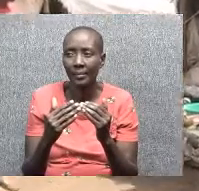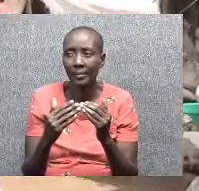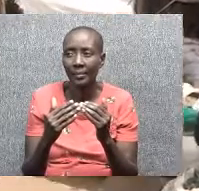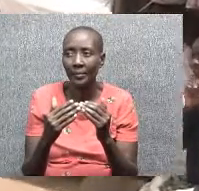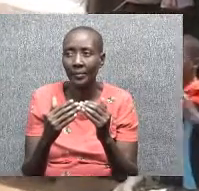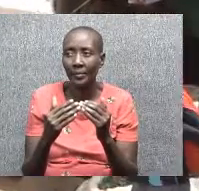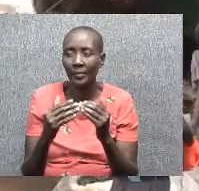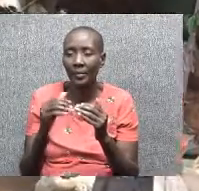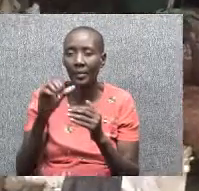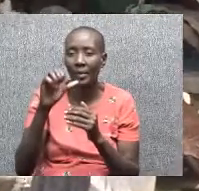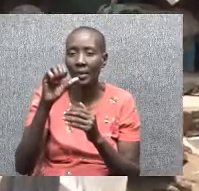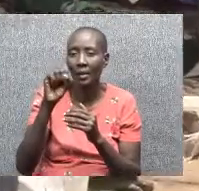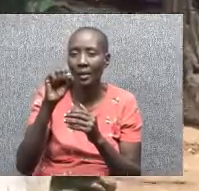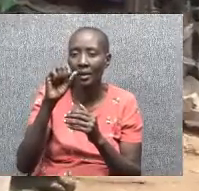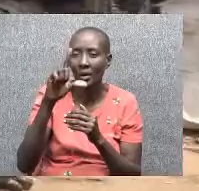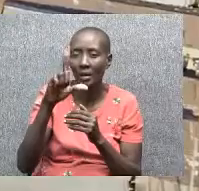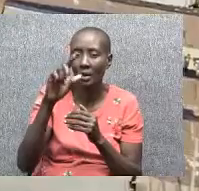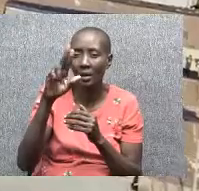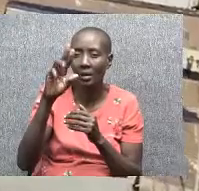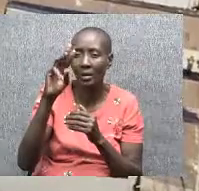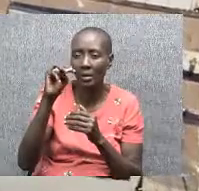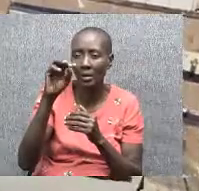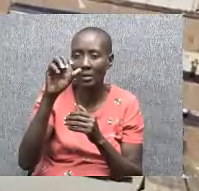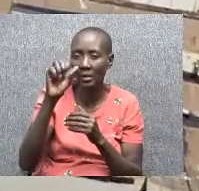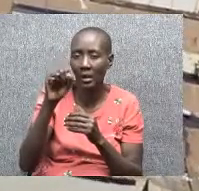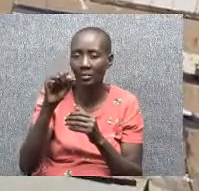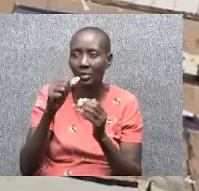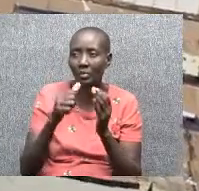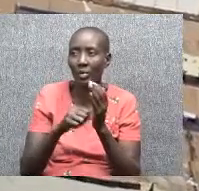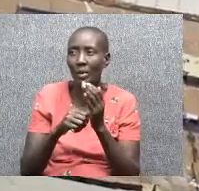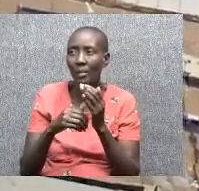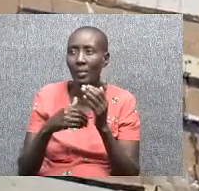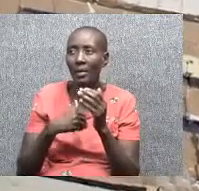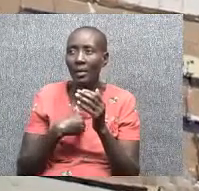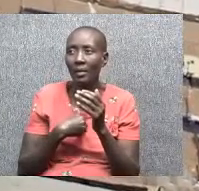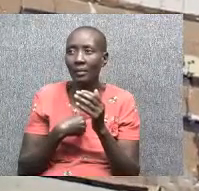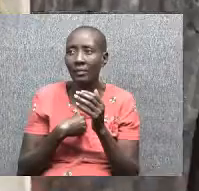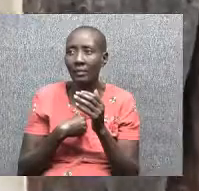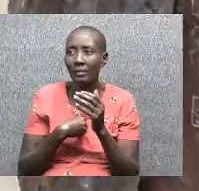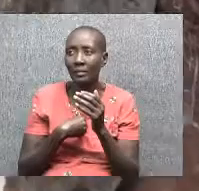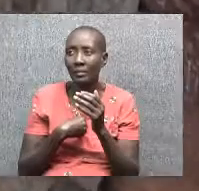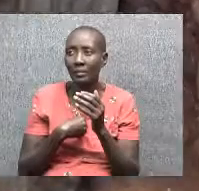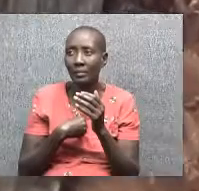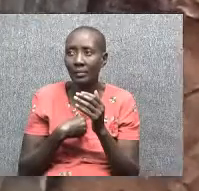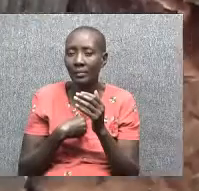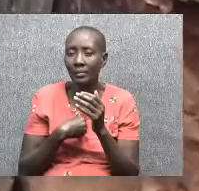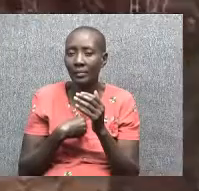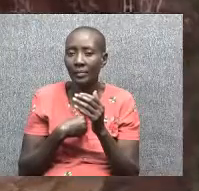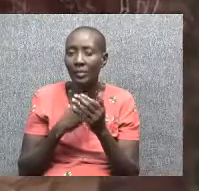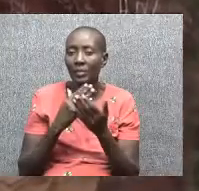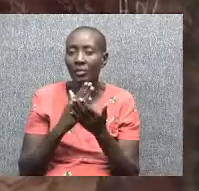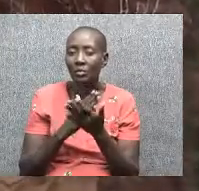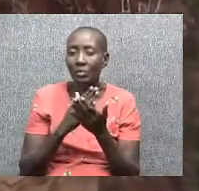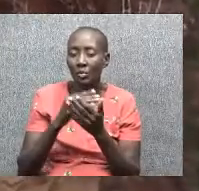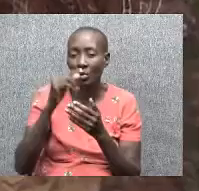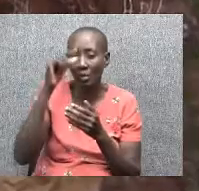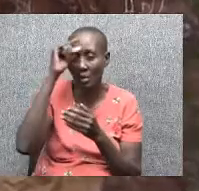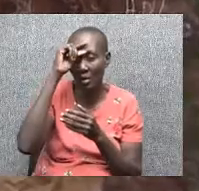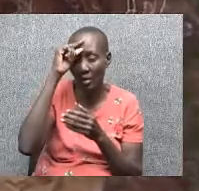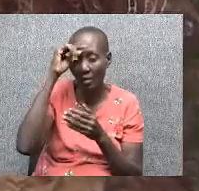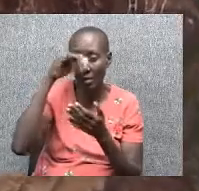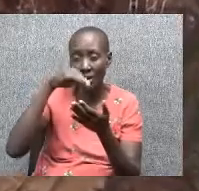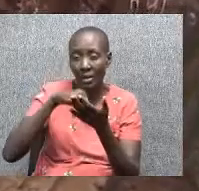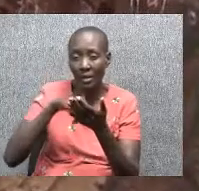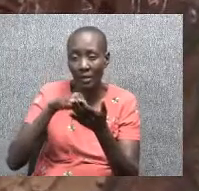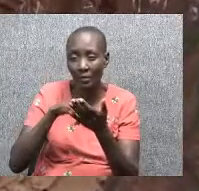Mitaa duni nchini imehesabiwa kuwa visa vingi vya ukosefu wa kazi vimewalazimu ingawaje serikali imekuwa ikijihusisha